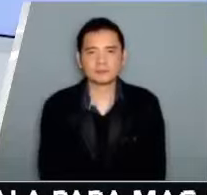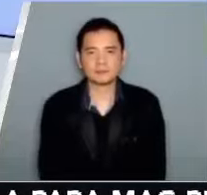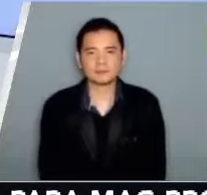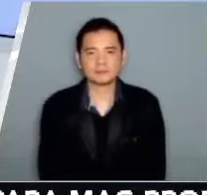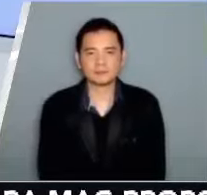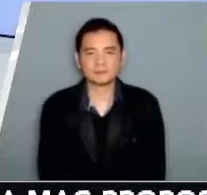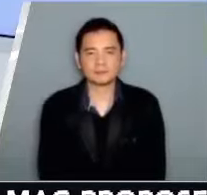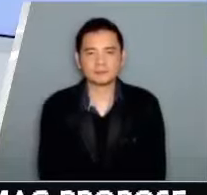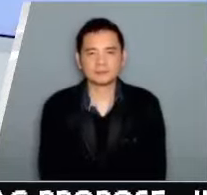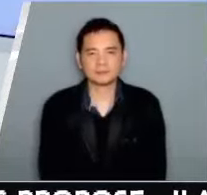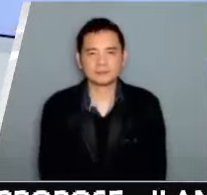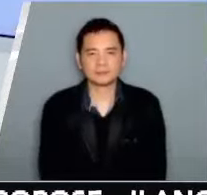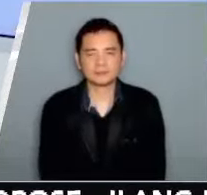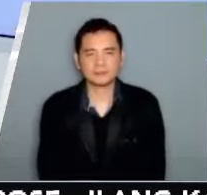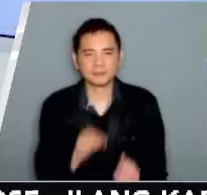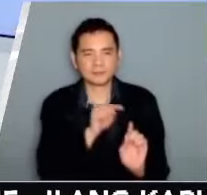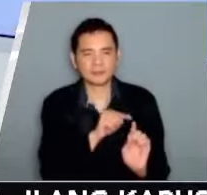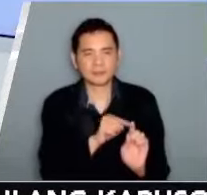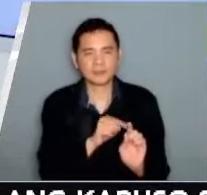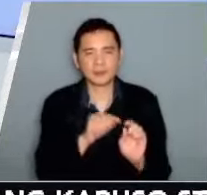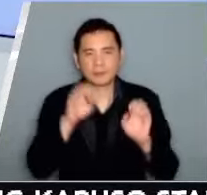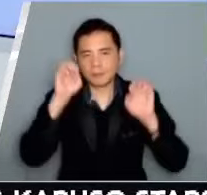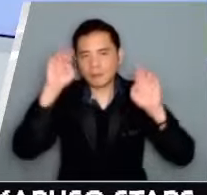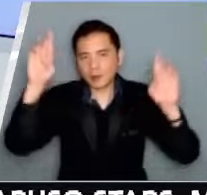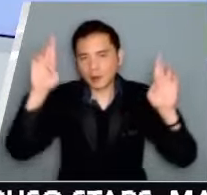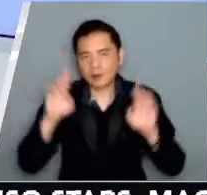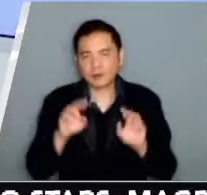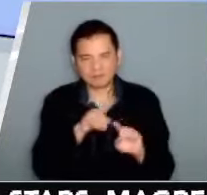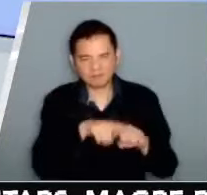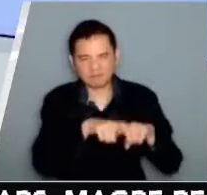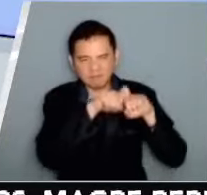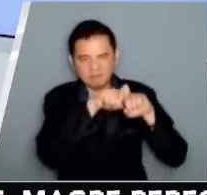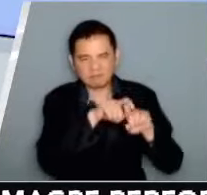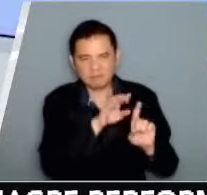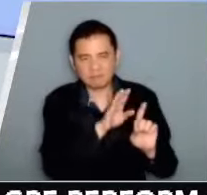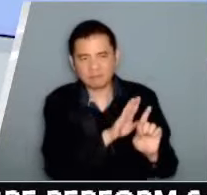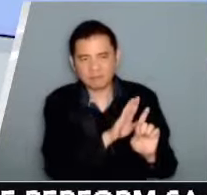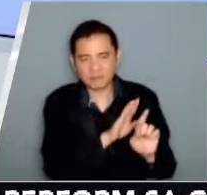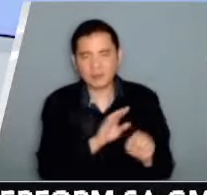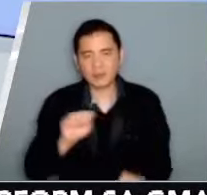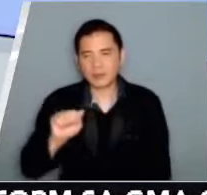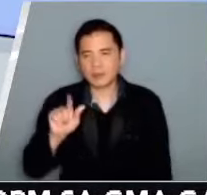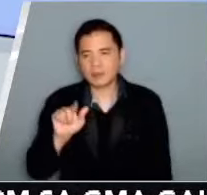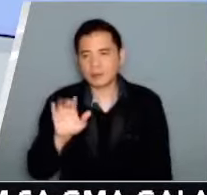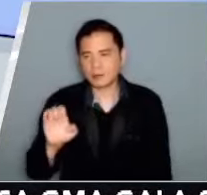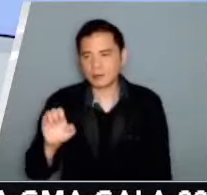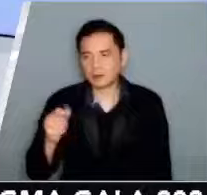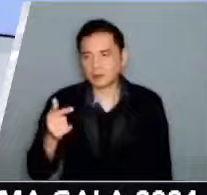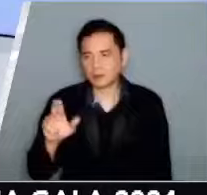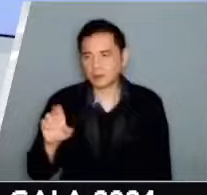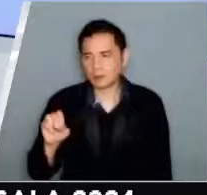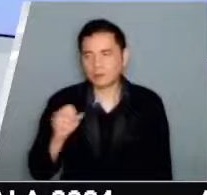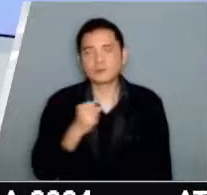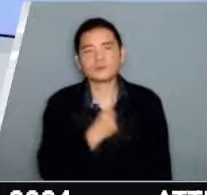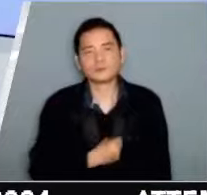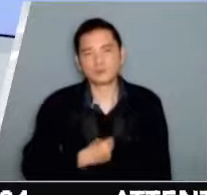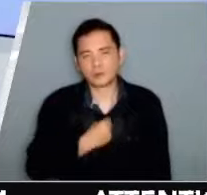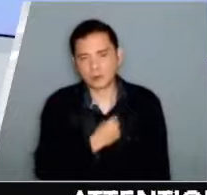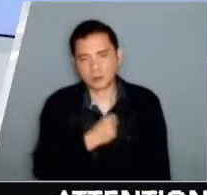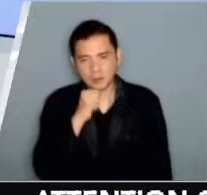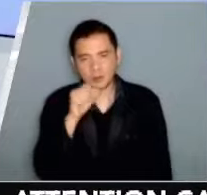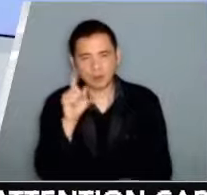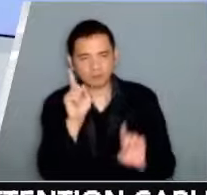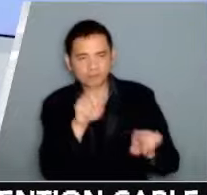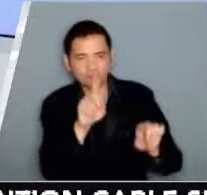Humingi ng paumanhin si suspended Bamban Tarlac Mayor Alice Go sa hindi niya pagdalo sa mga nakalipas na pagdinig ng Senado tungkol sa mga illegal na